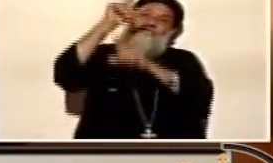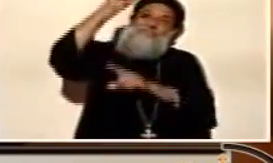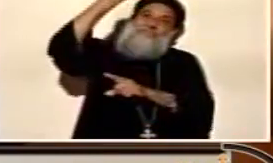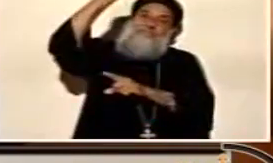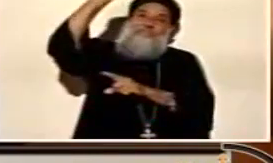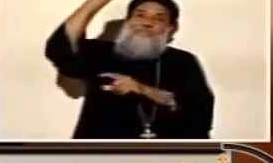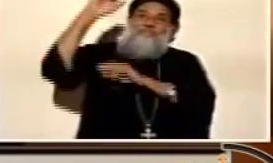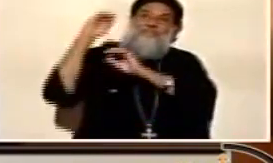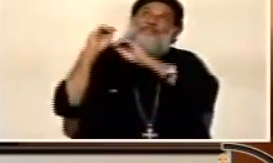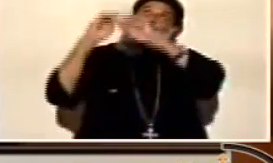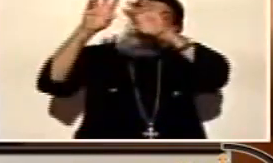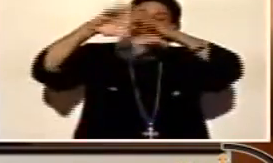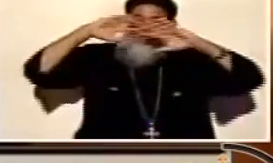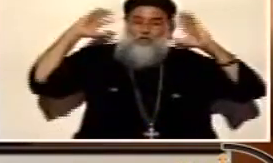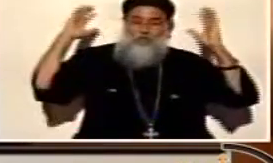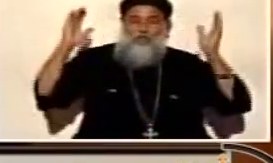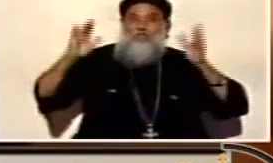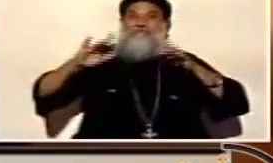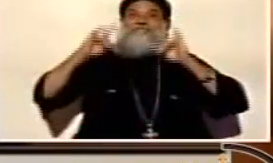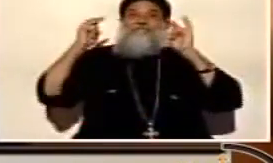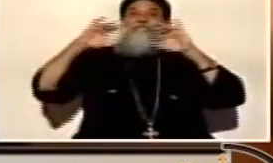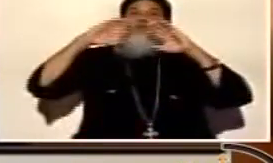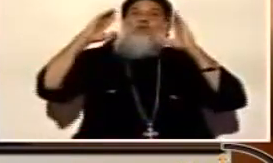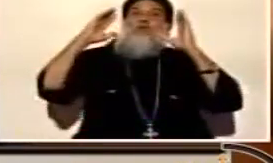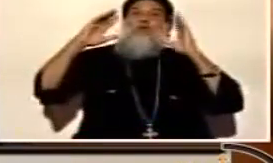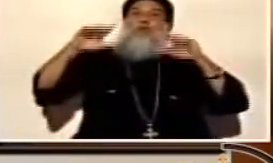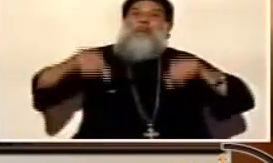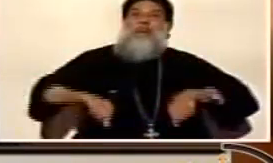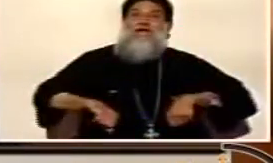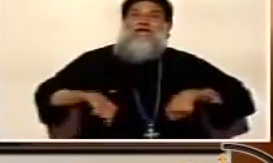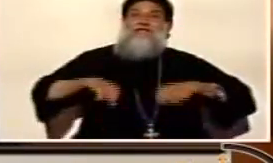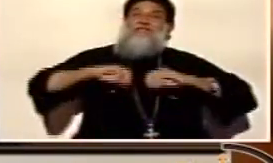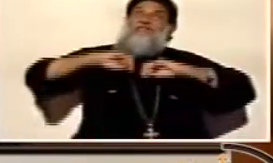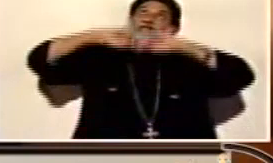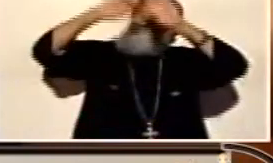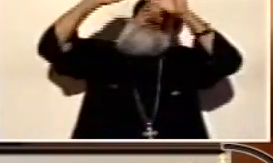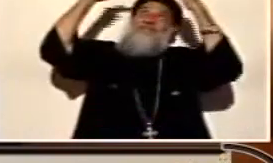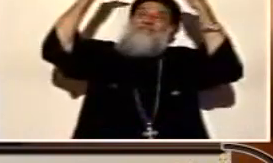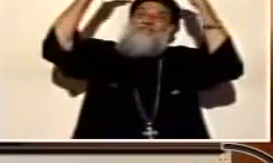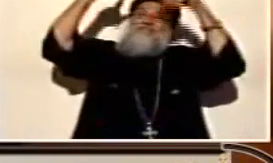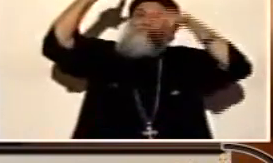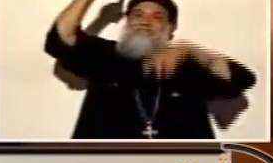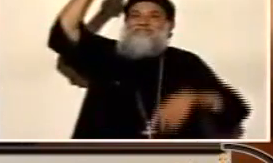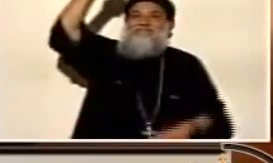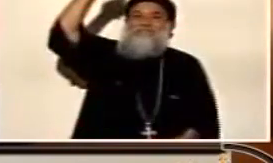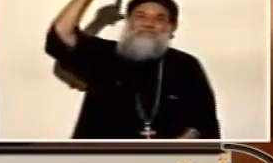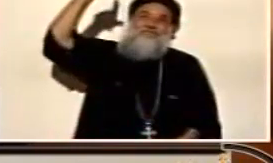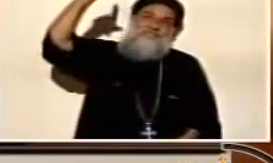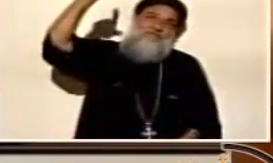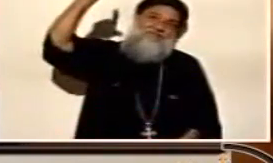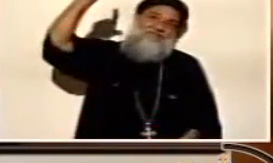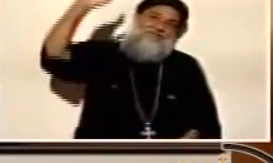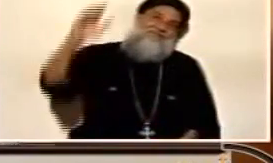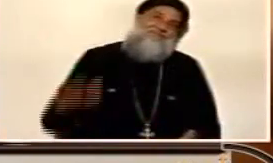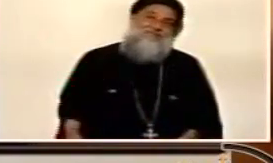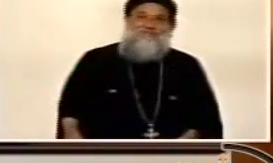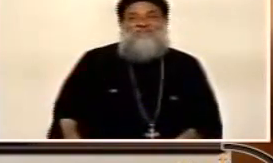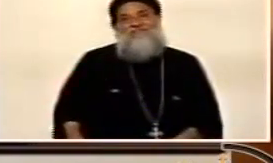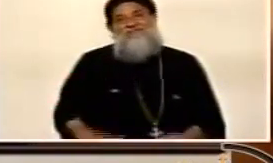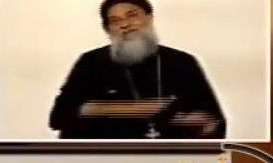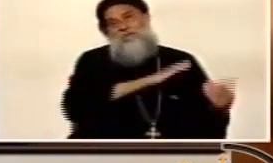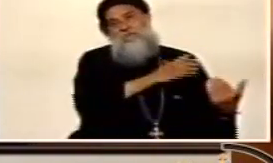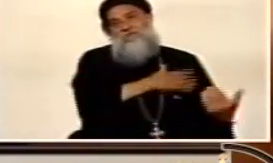نتكل عليه يعني، أو نتكئ عليه، هو اللي ساندنا يعني، وكمان هو اللي حمينا،